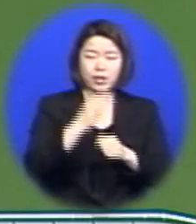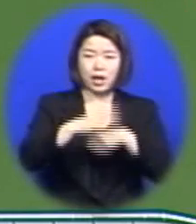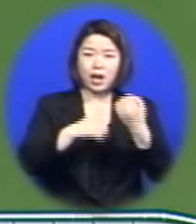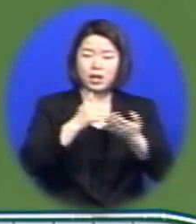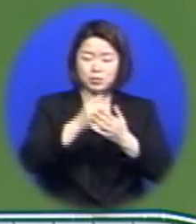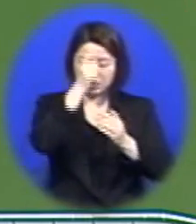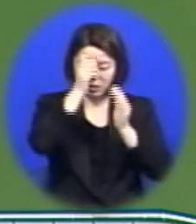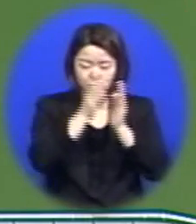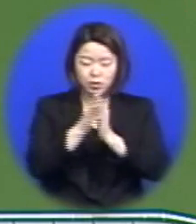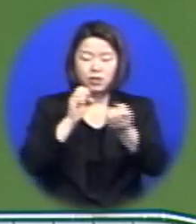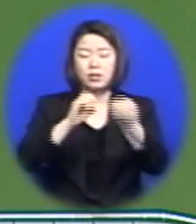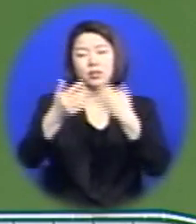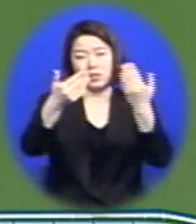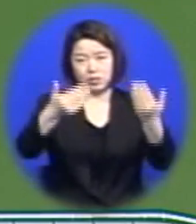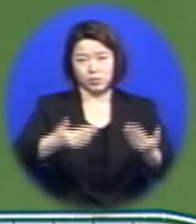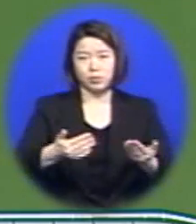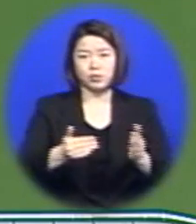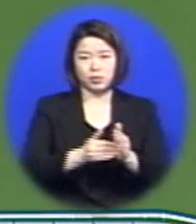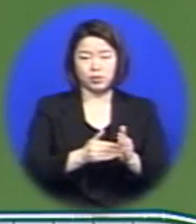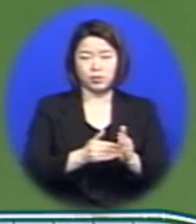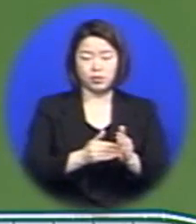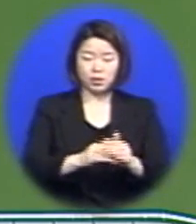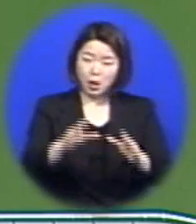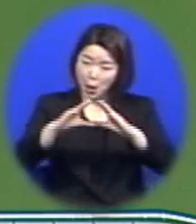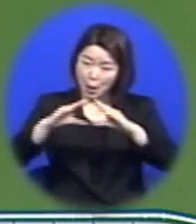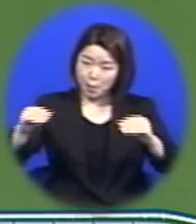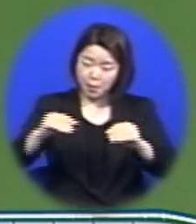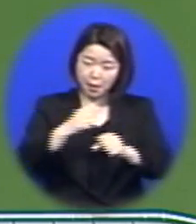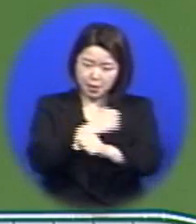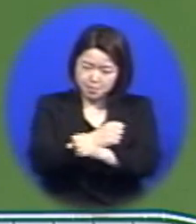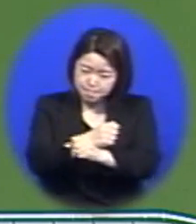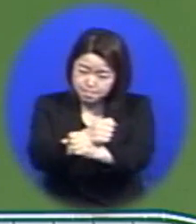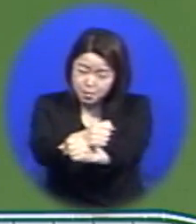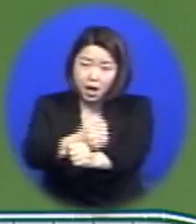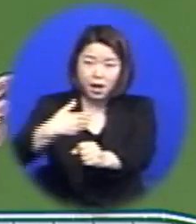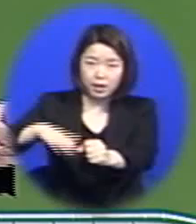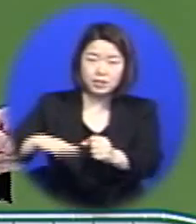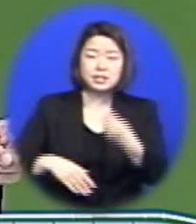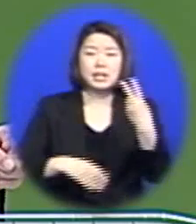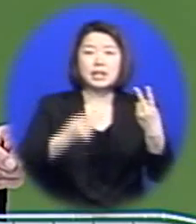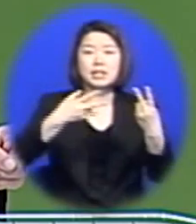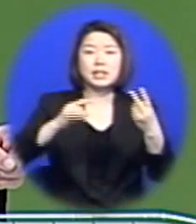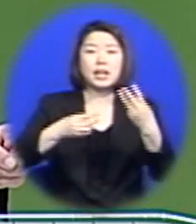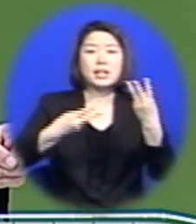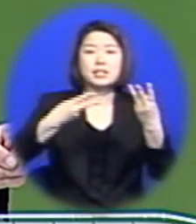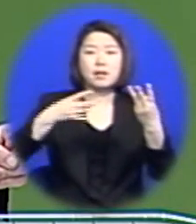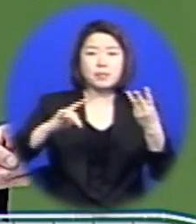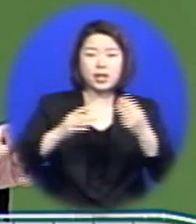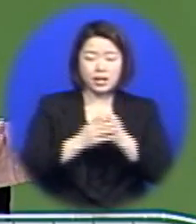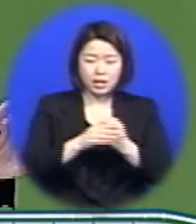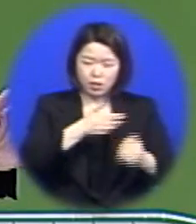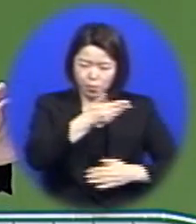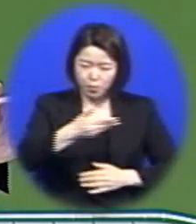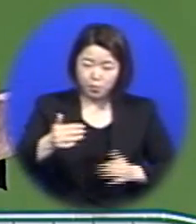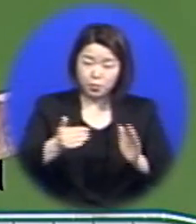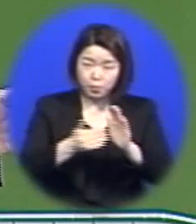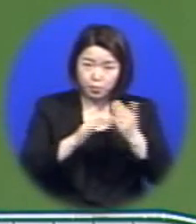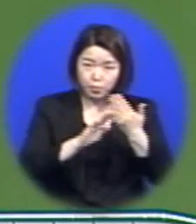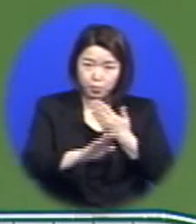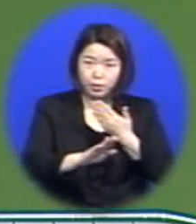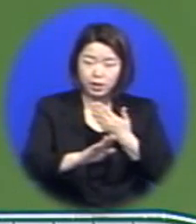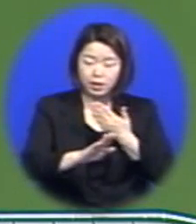주십니다 바벨론 포로로 잡혀간지 2대 3대가 지나서 그들이